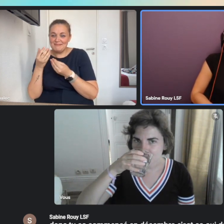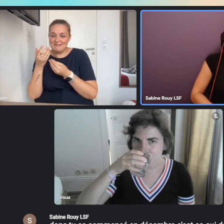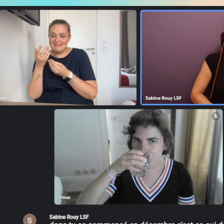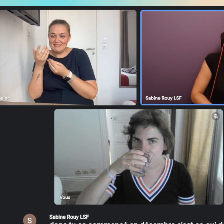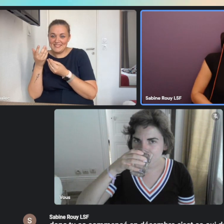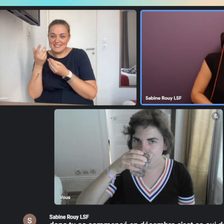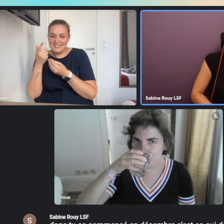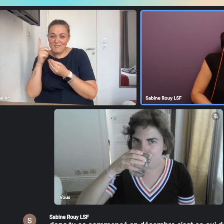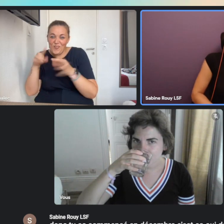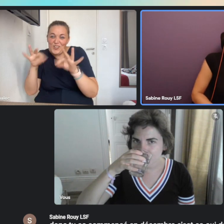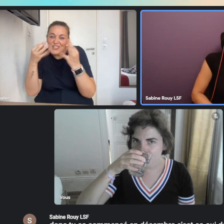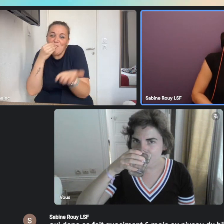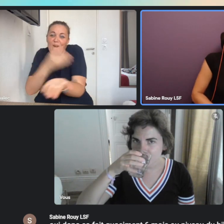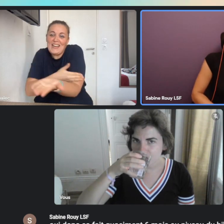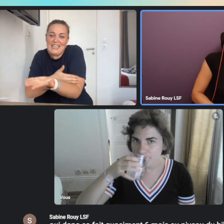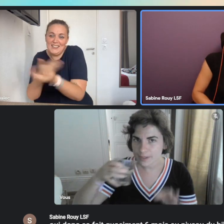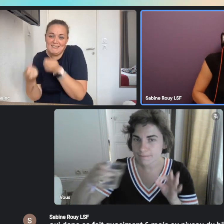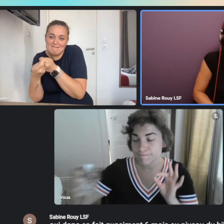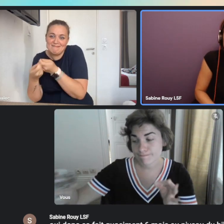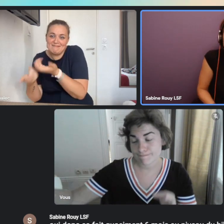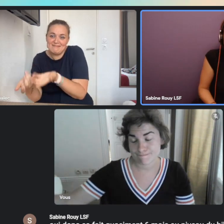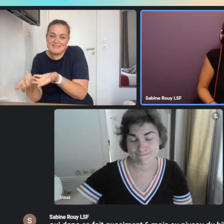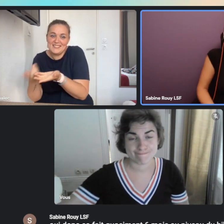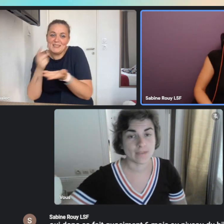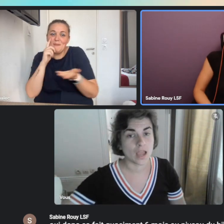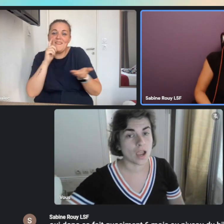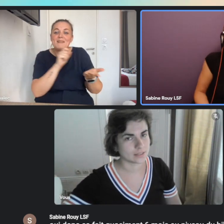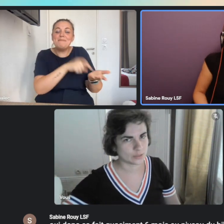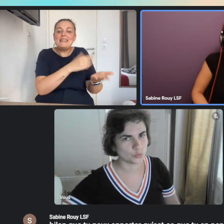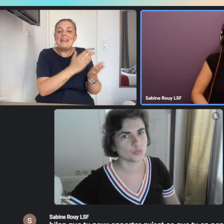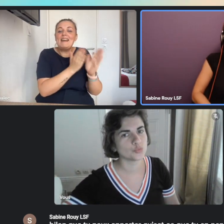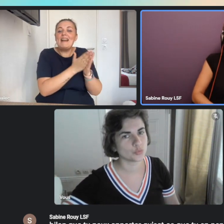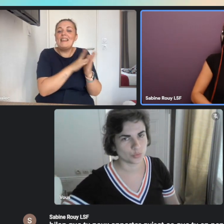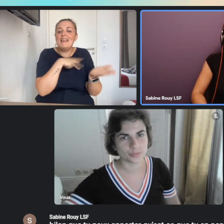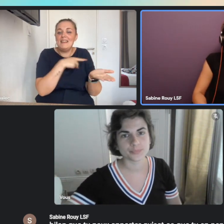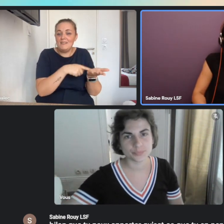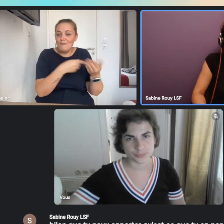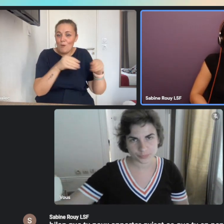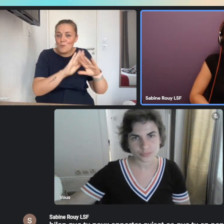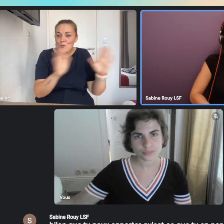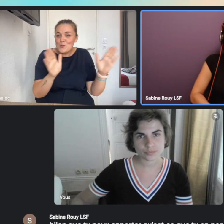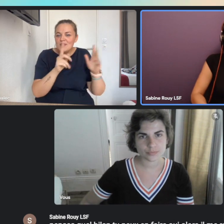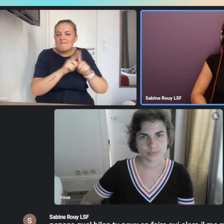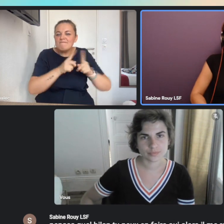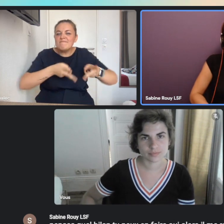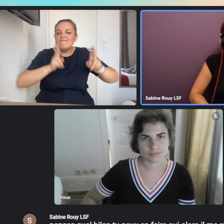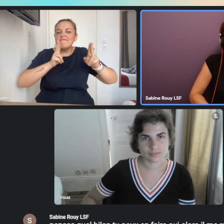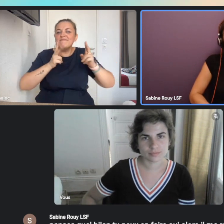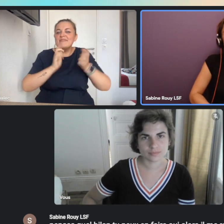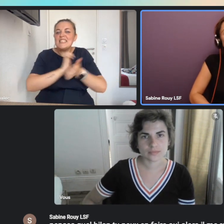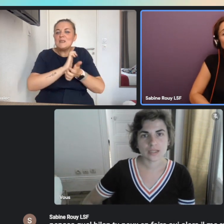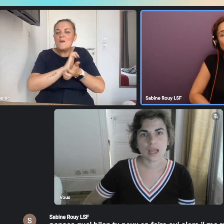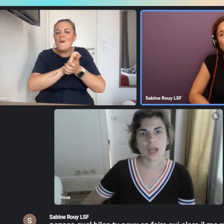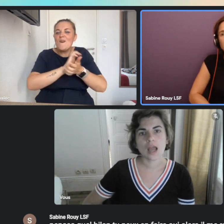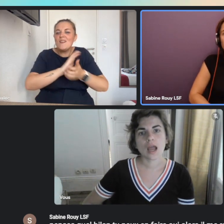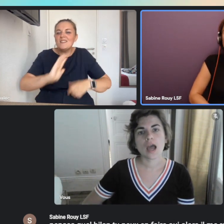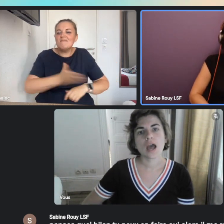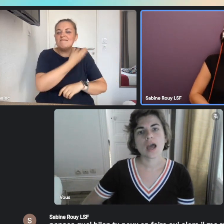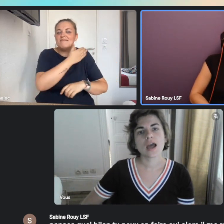faut que j'en rachète un. Le problème, c'est qu'il faut trouver le bon cahier justement qui m'est adapté parce que justement celui-là donc ne se vend